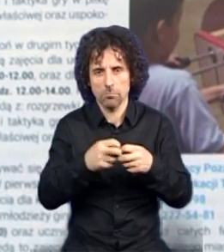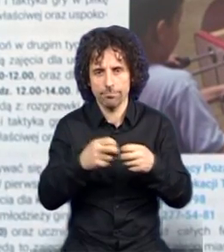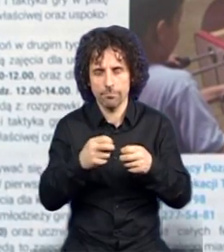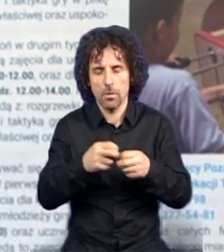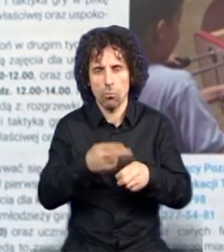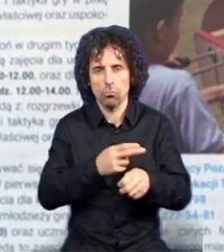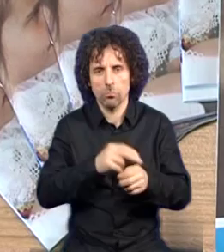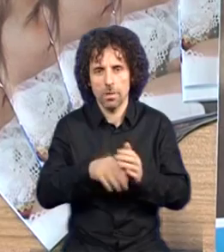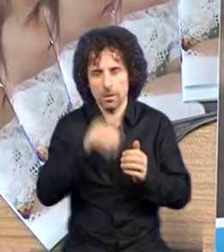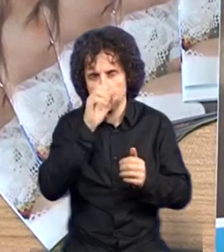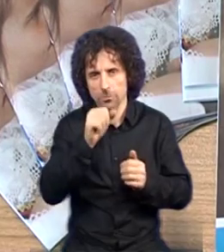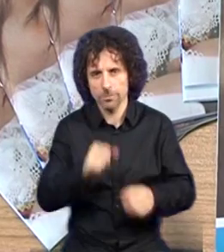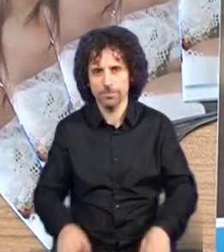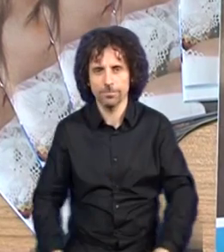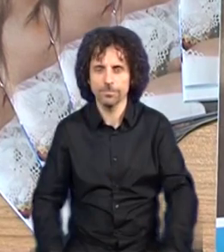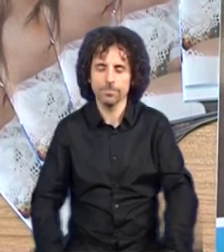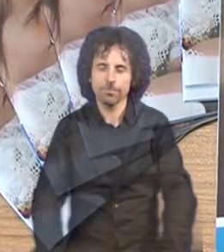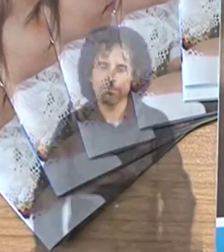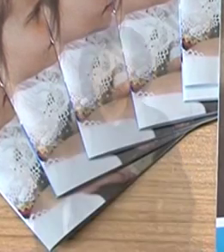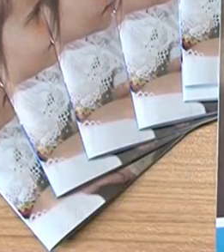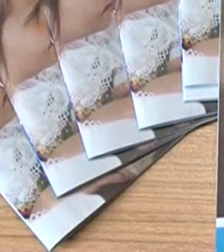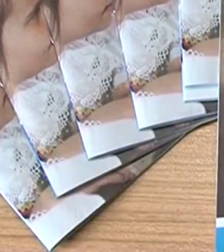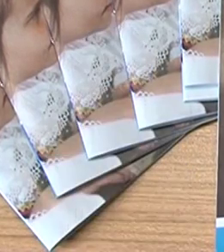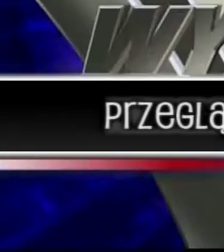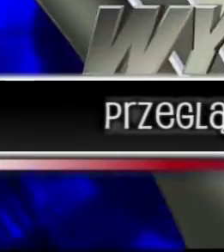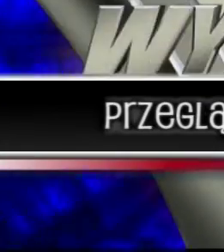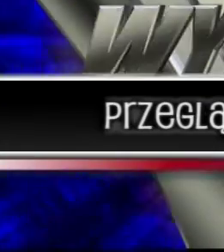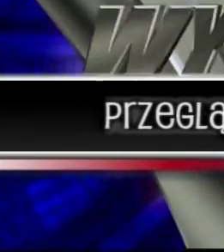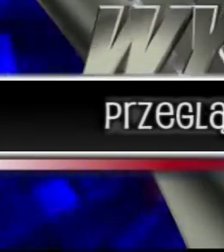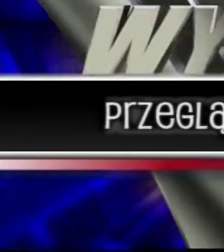.in. w Wydziale Oświaty oraz na stronie Urzędu Miasta w Zabrzu.